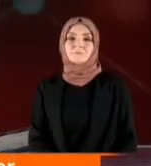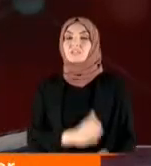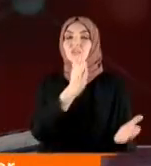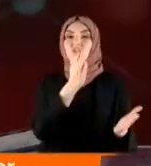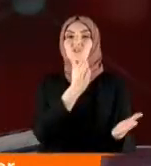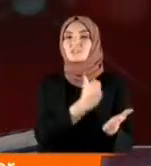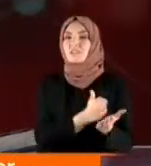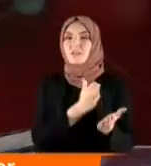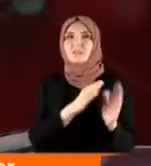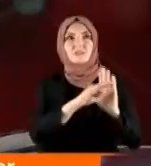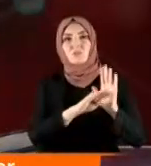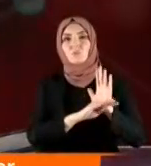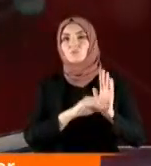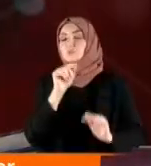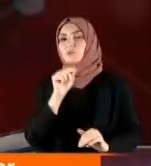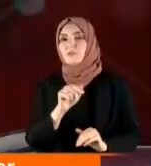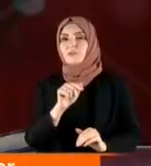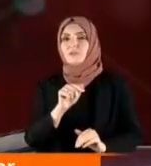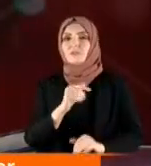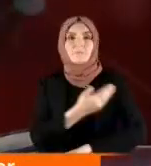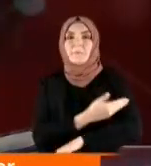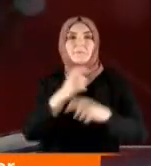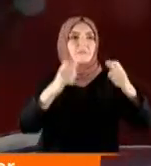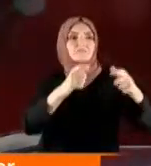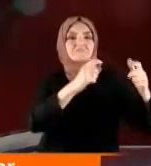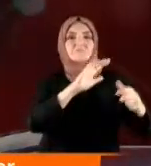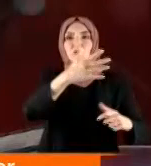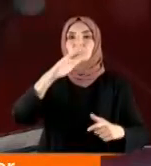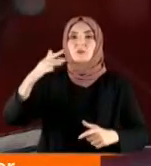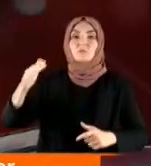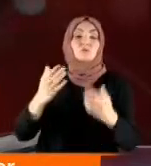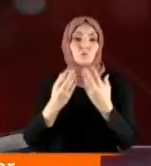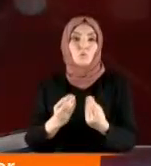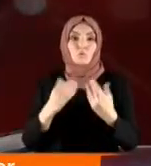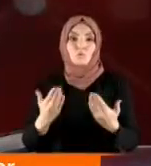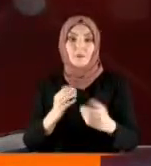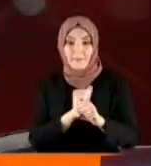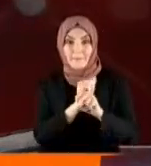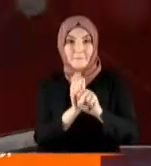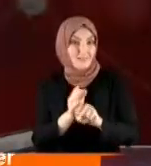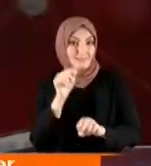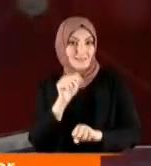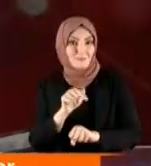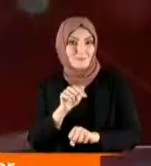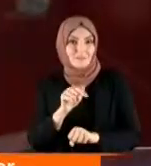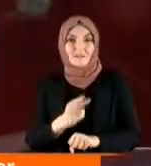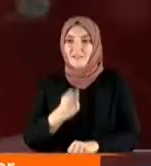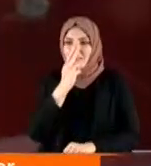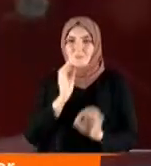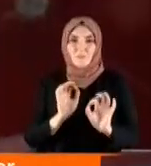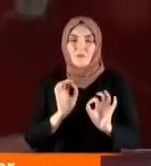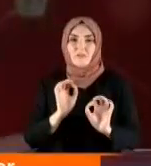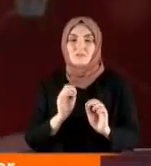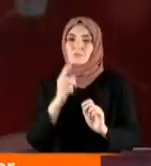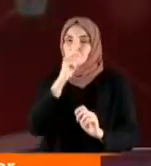Cenaze ritüelleri ülkeden ülkeye değişebiliyor ama pandemi tüm alışkanlıklarımızı değiştirdi. Daha doğrusu değiştirmesi gerekiyor.